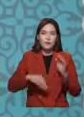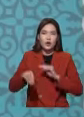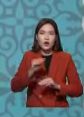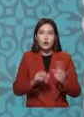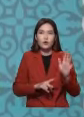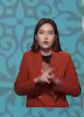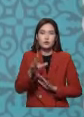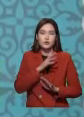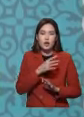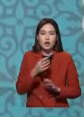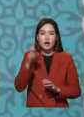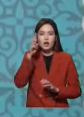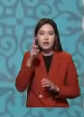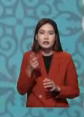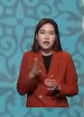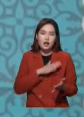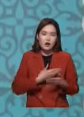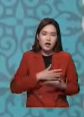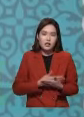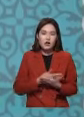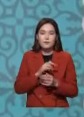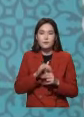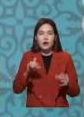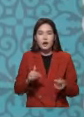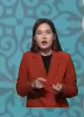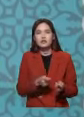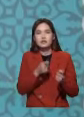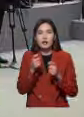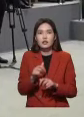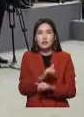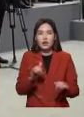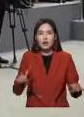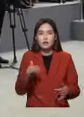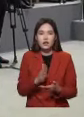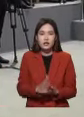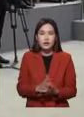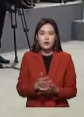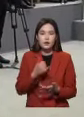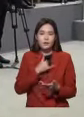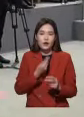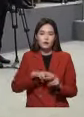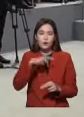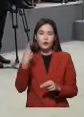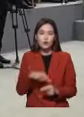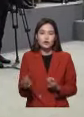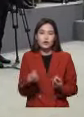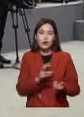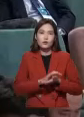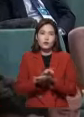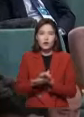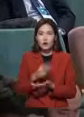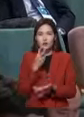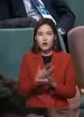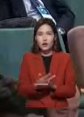қос мемлекеттің қарым-қатынасы нығайып, алыс-беріс арта түсері анық. Ел дихандары Ресейдің тұқым шаруашылығы, топырақ өңдеу,